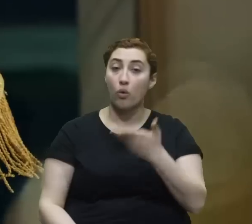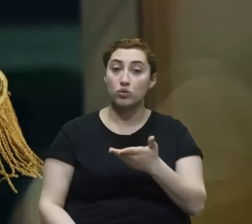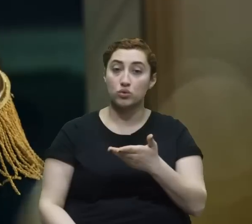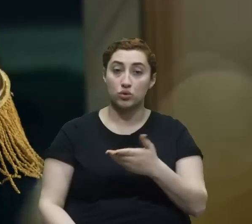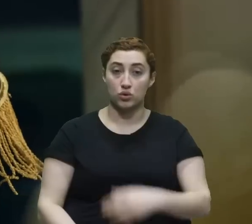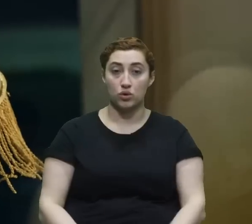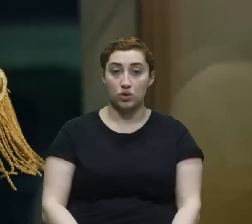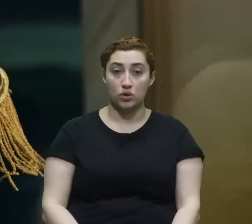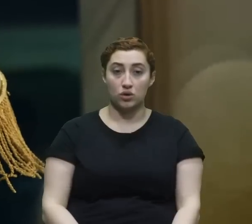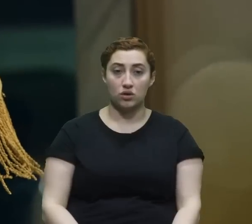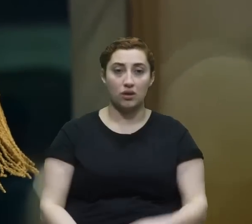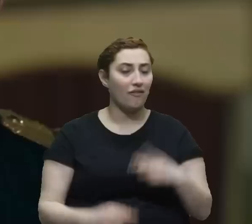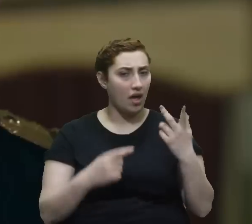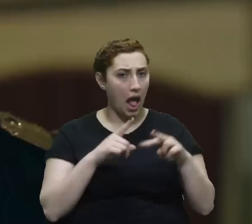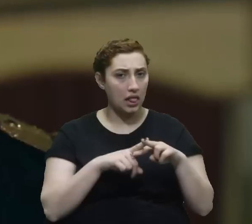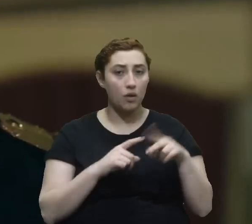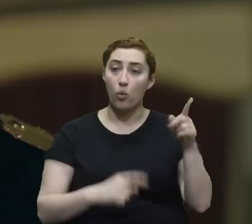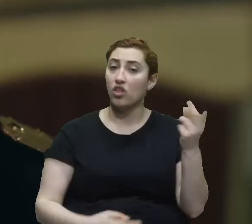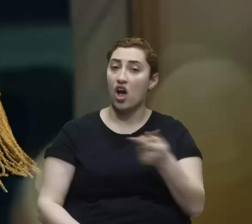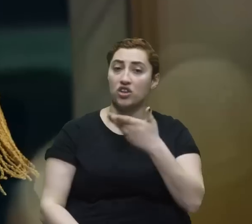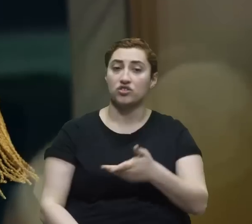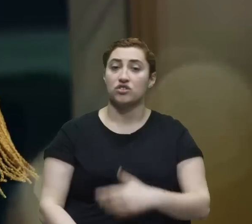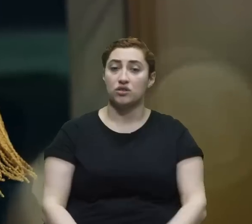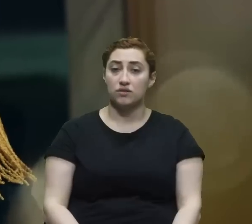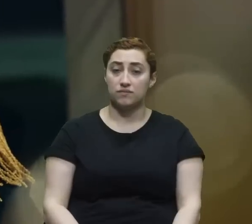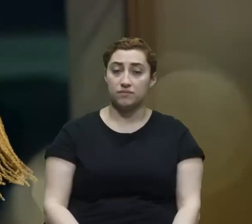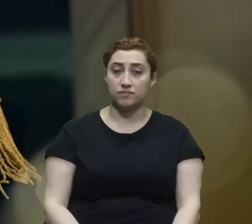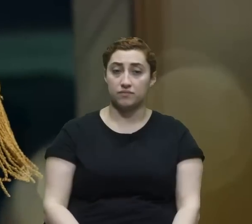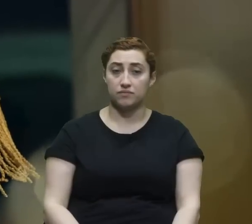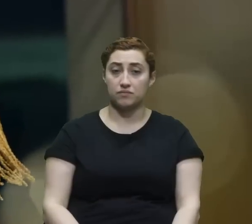paşam. Ya Ali? O da kaçtı.